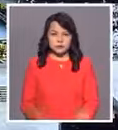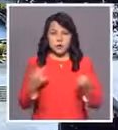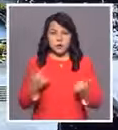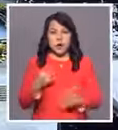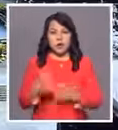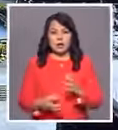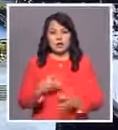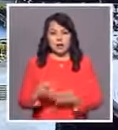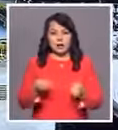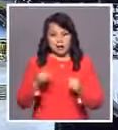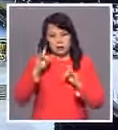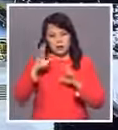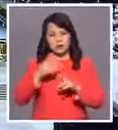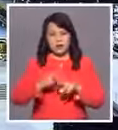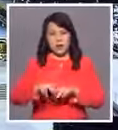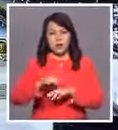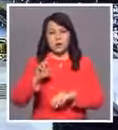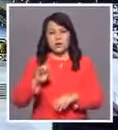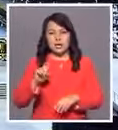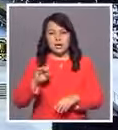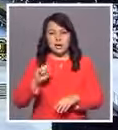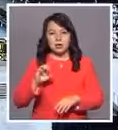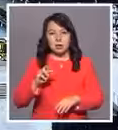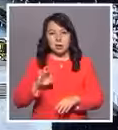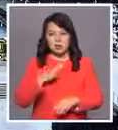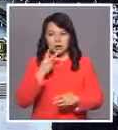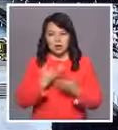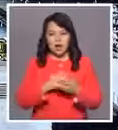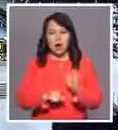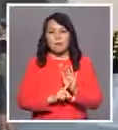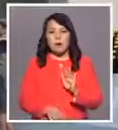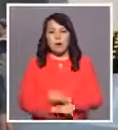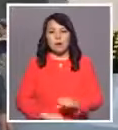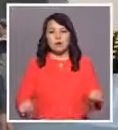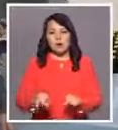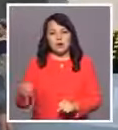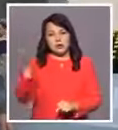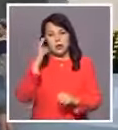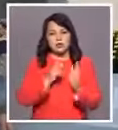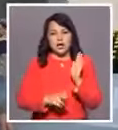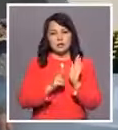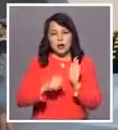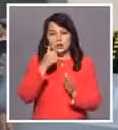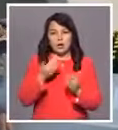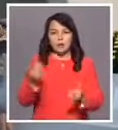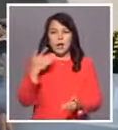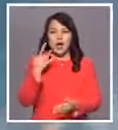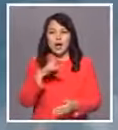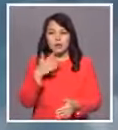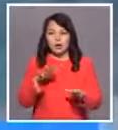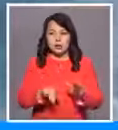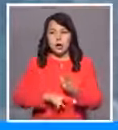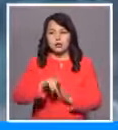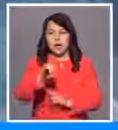Бүгін бүкіл әлем Хиросимадағы бомбалау құрбандарын еске алып жатыр. Осыдан тура 70 жыл бұрын, тамыздың 6-сында америкалық ұшақ осы қалаға